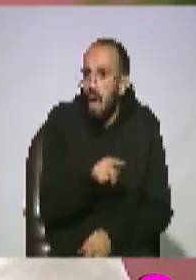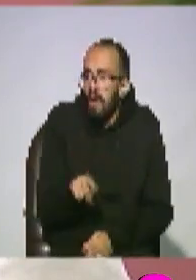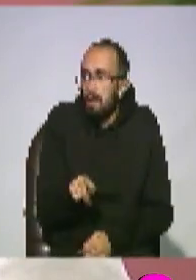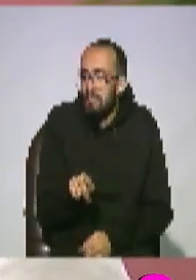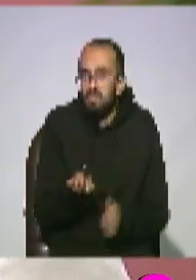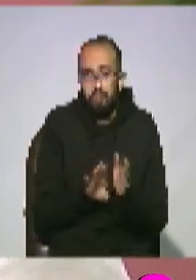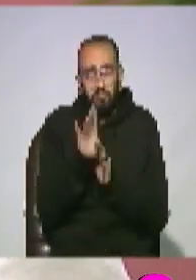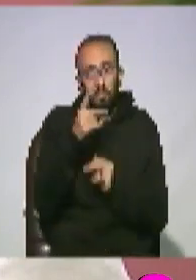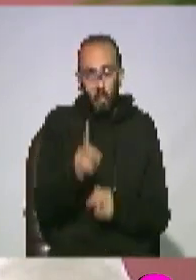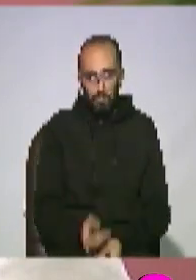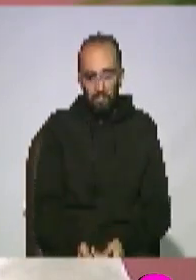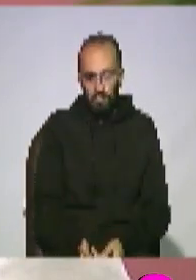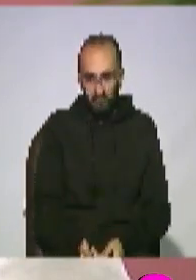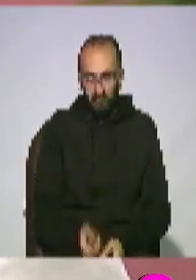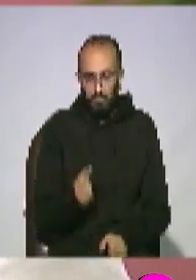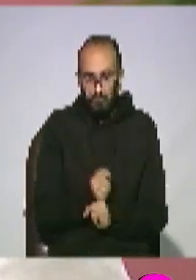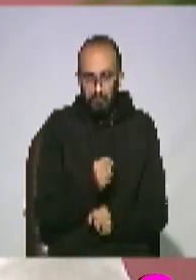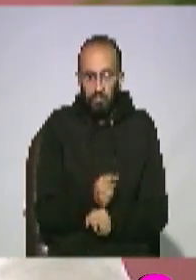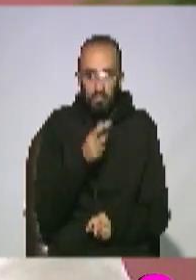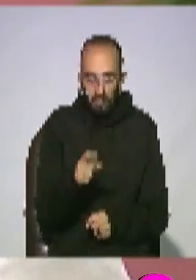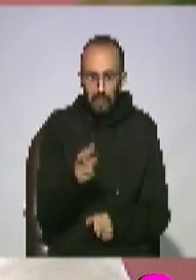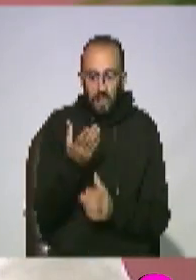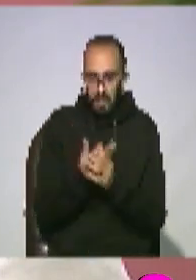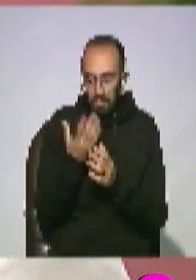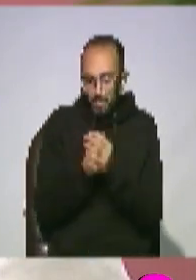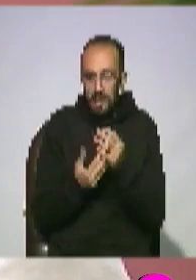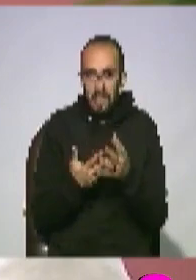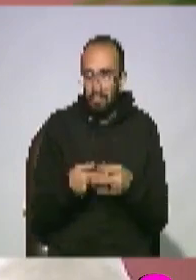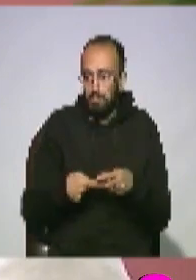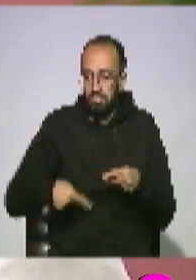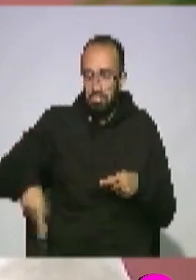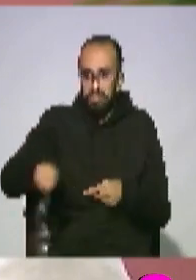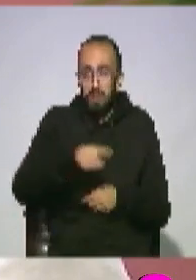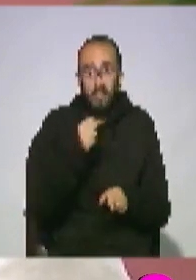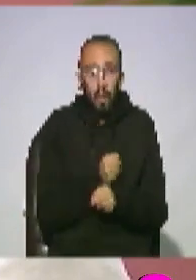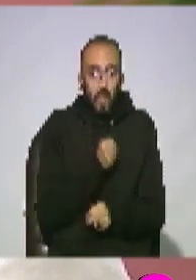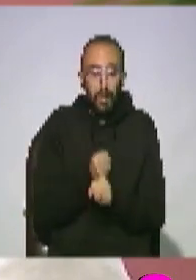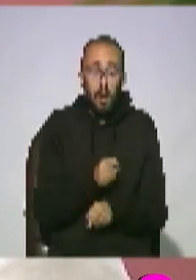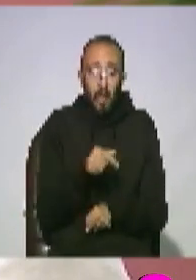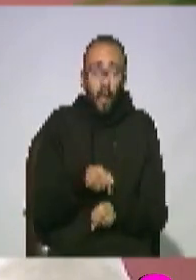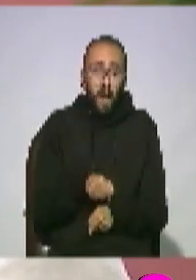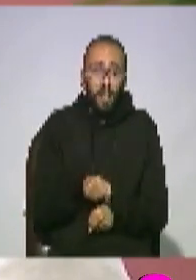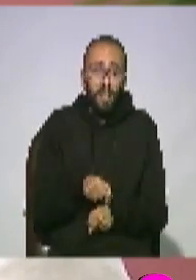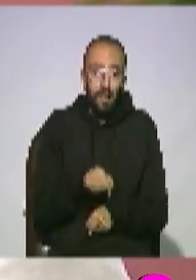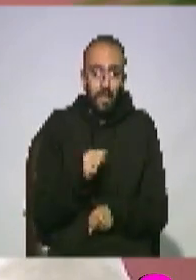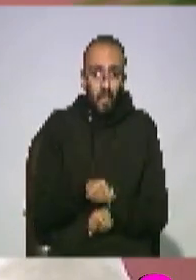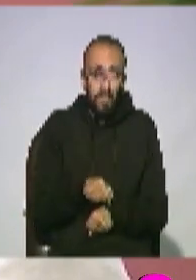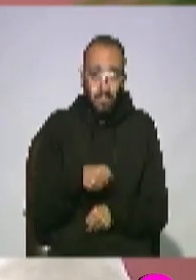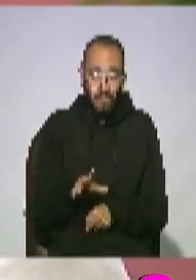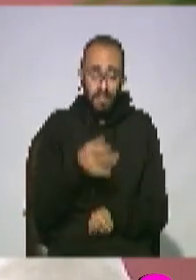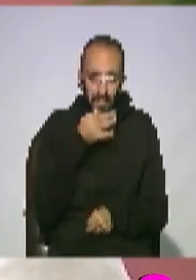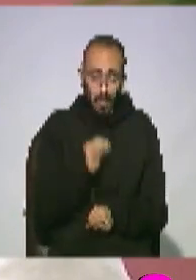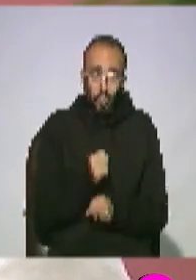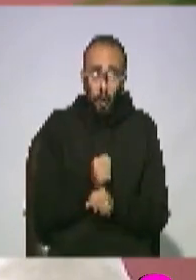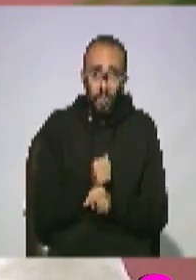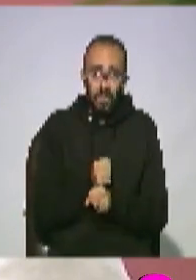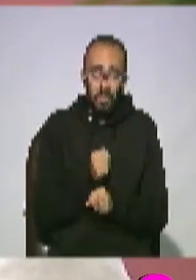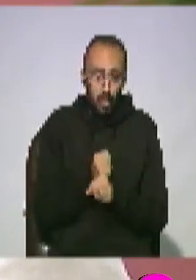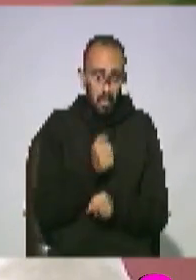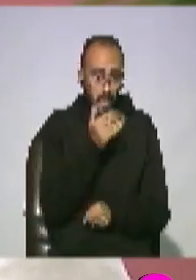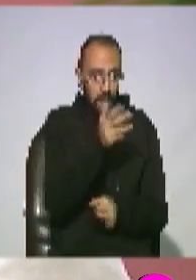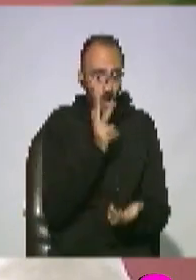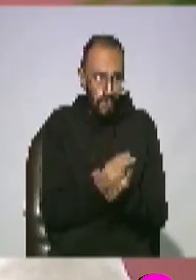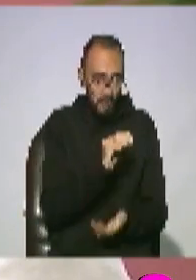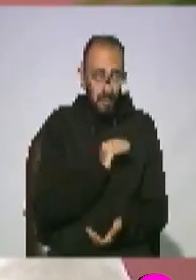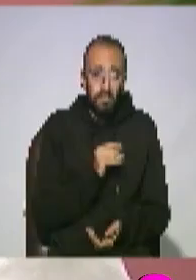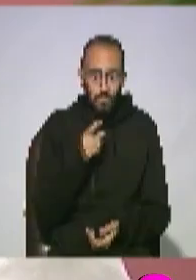الزراعه، بتشتغل ان كان عندها عدد كبير من الابناء. ما هو كل ده وقت، فحضرتك ما هو ده شغل، وانا لازم شغل، لازم اخرج واقبض